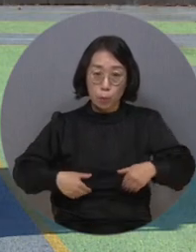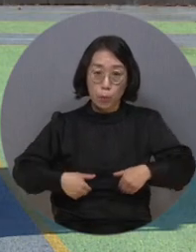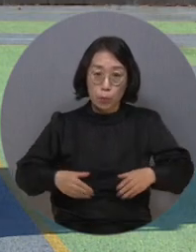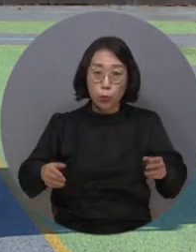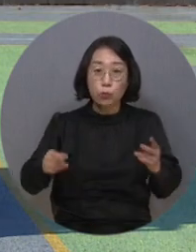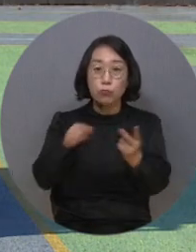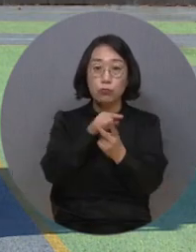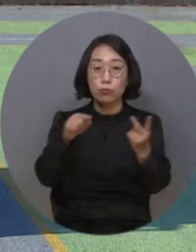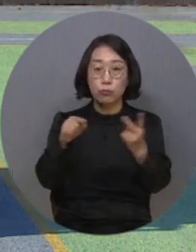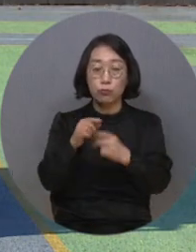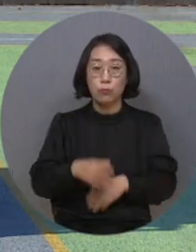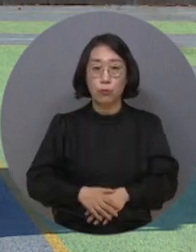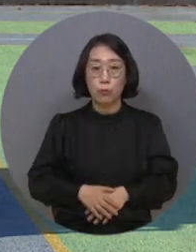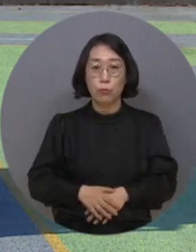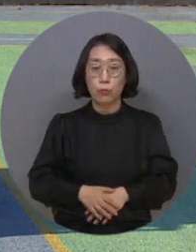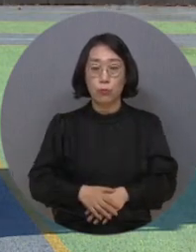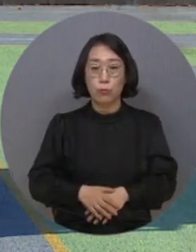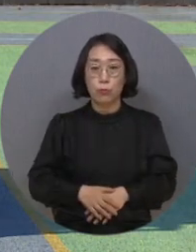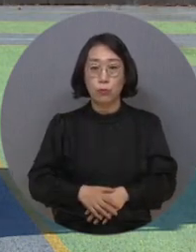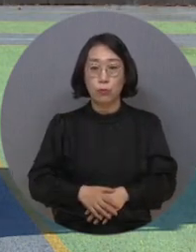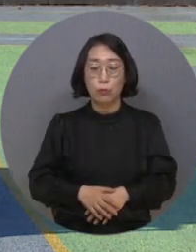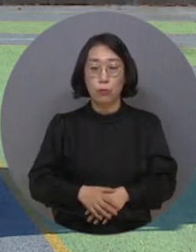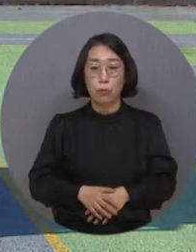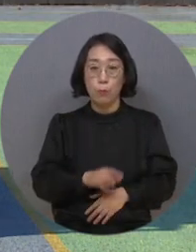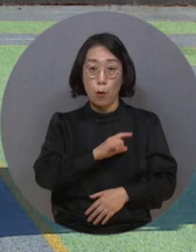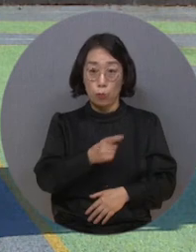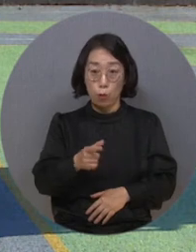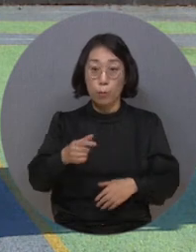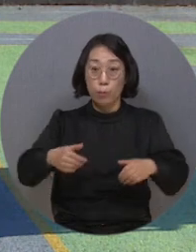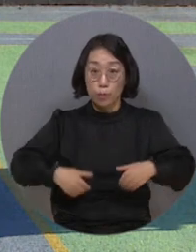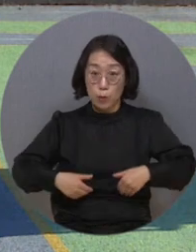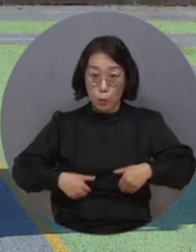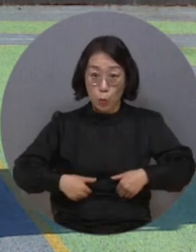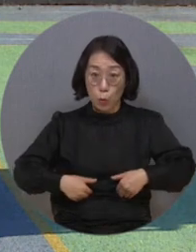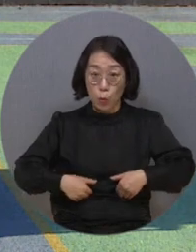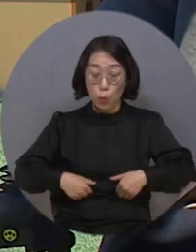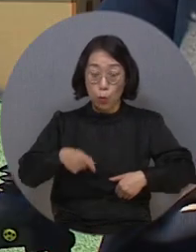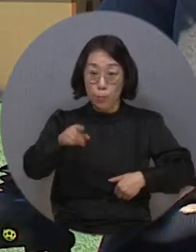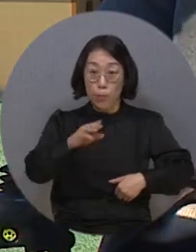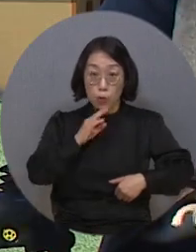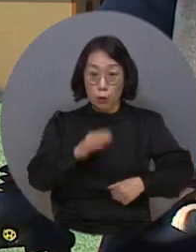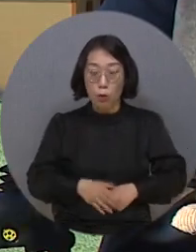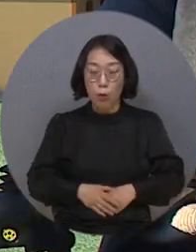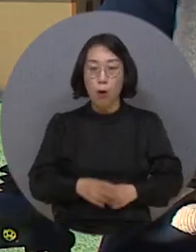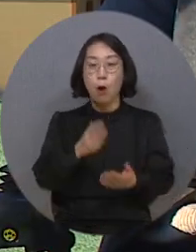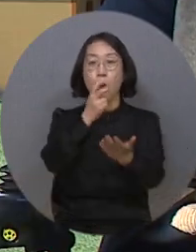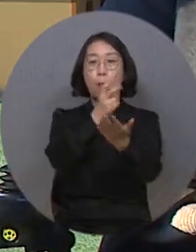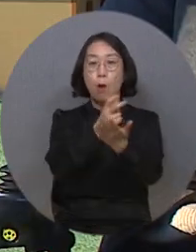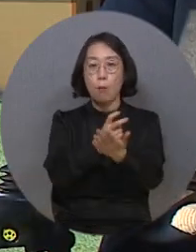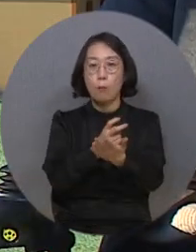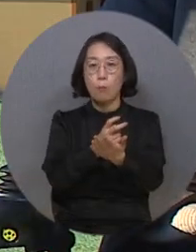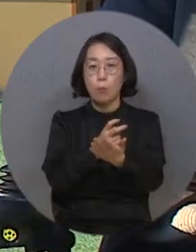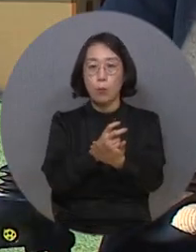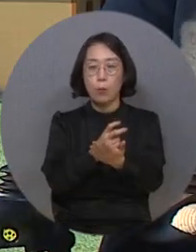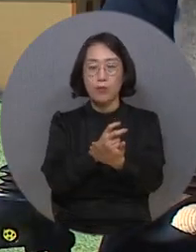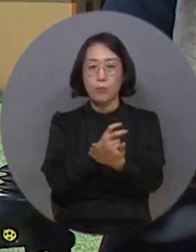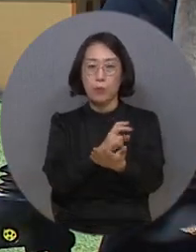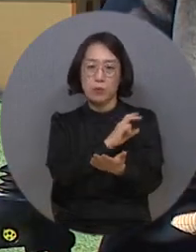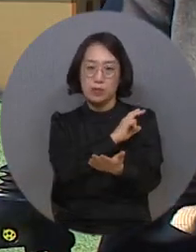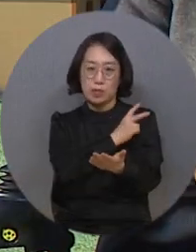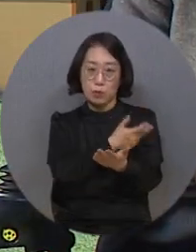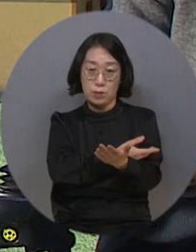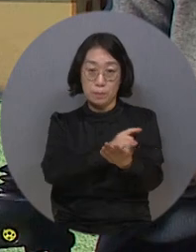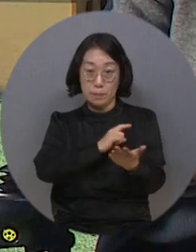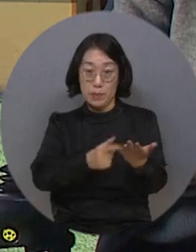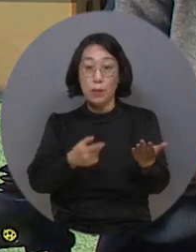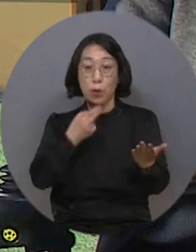이 면허증 따야 되는 거예요? 이게 법적으로는 네. 이렇게 면허증은 없지만